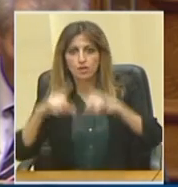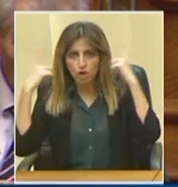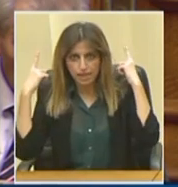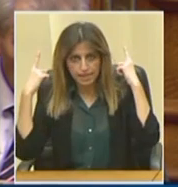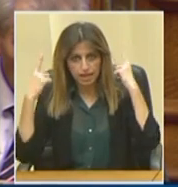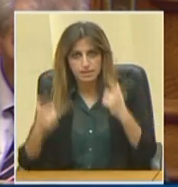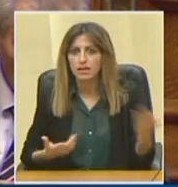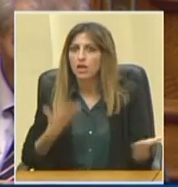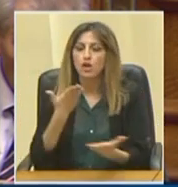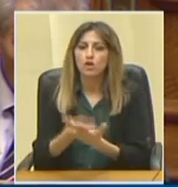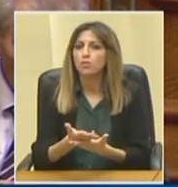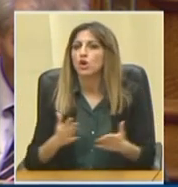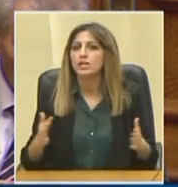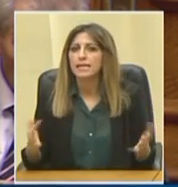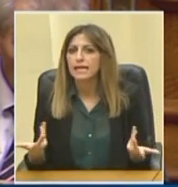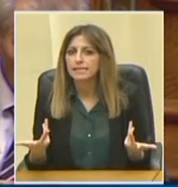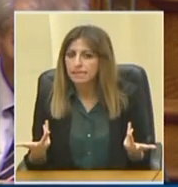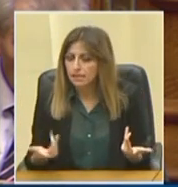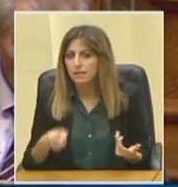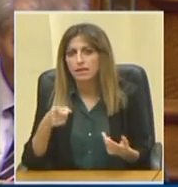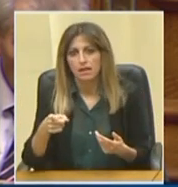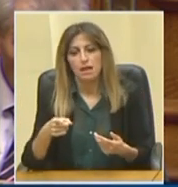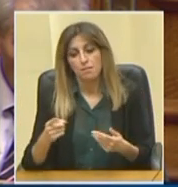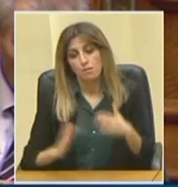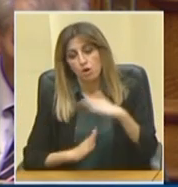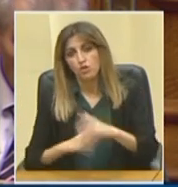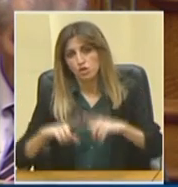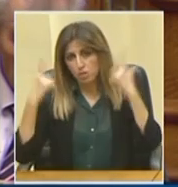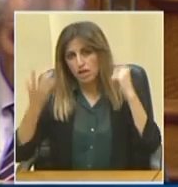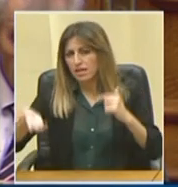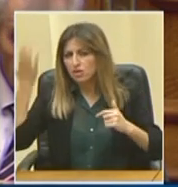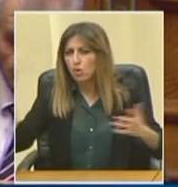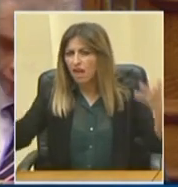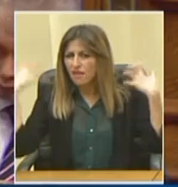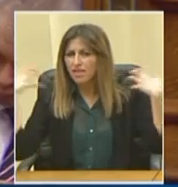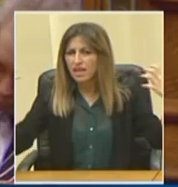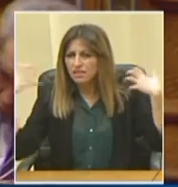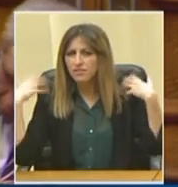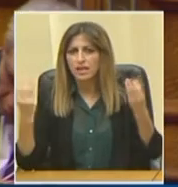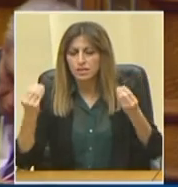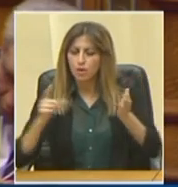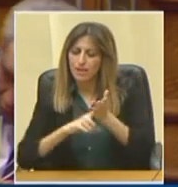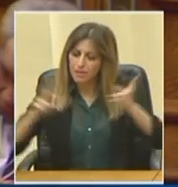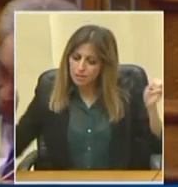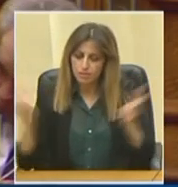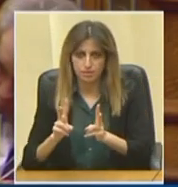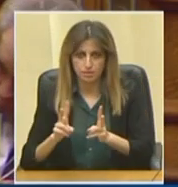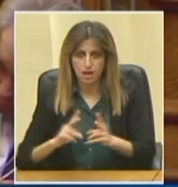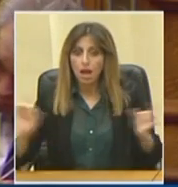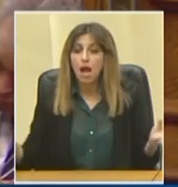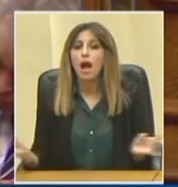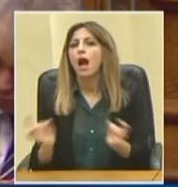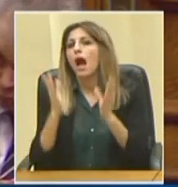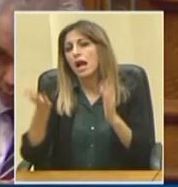του περιορισμού της συρρήκνωσης των αρμοδιοτήτων. Εάν υποτεθεί ότι το Πασόκ έχανε τις εκλογές του 85